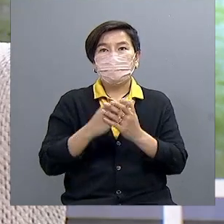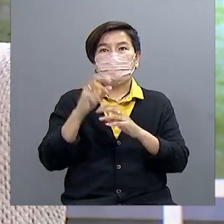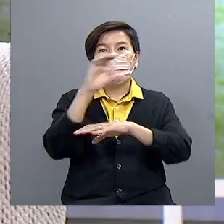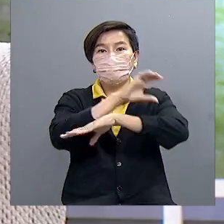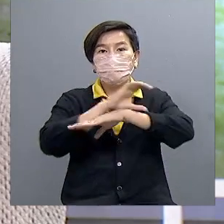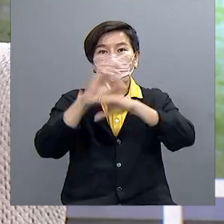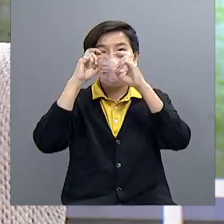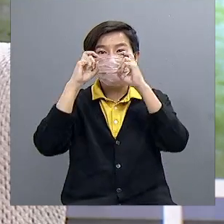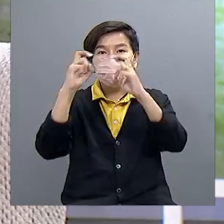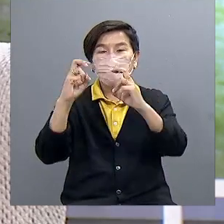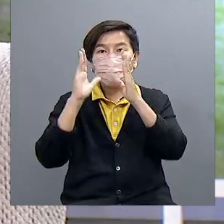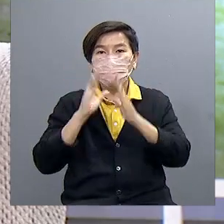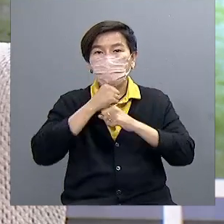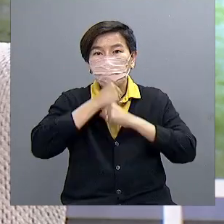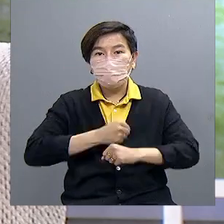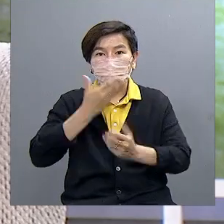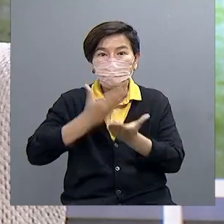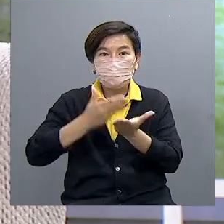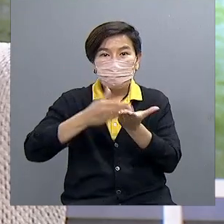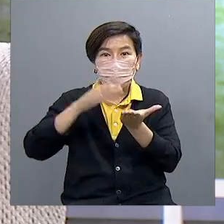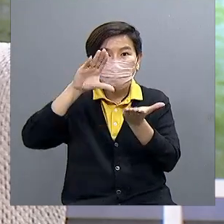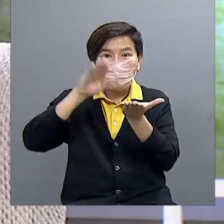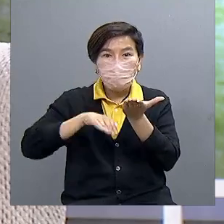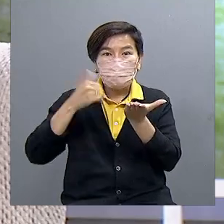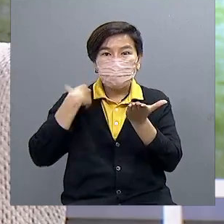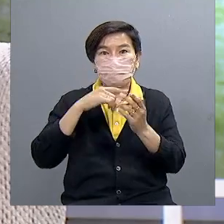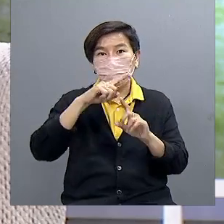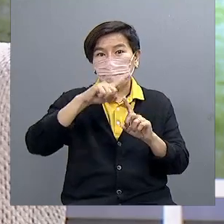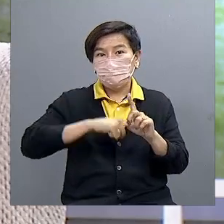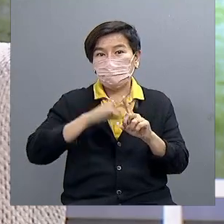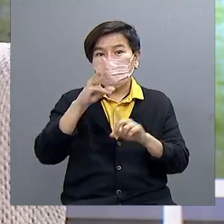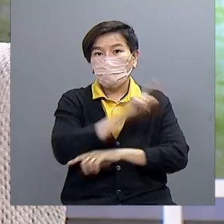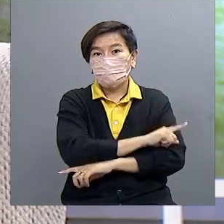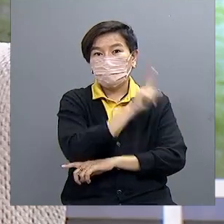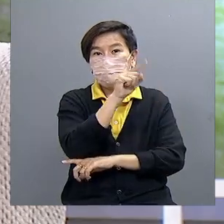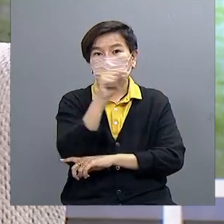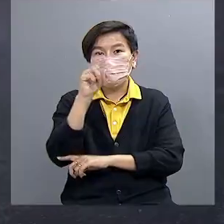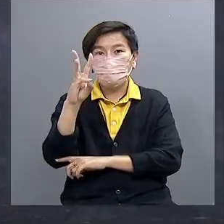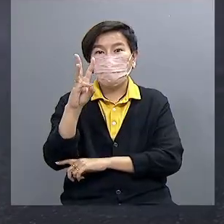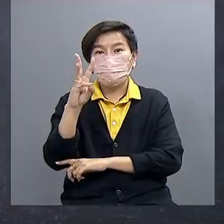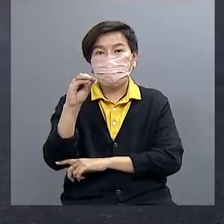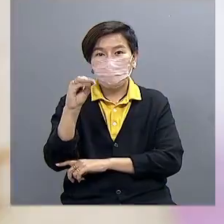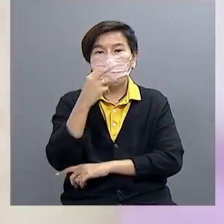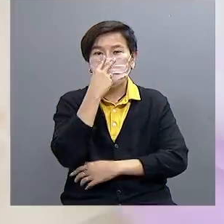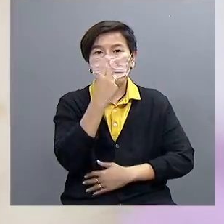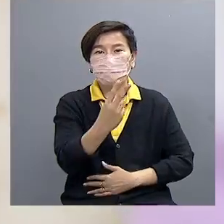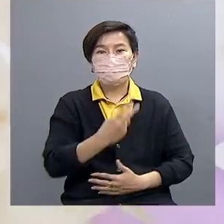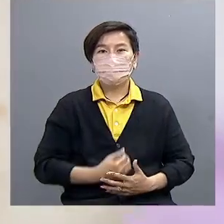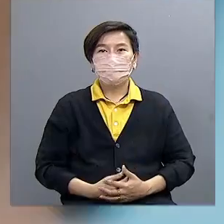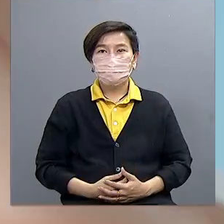จะลดราคาในช่วง1มิถุนายนถึง30กันยายนของทุกปีชัวร์หรือมั่วตรวจสอบกันค่ะ